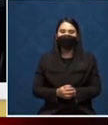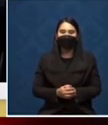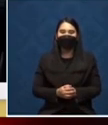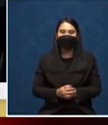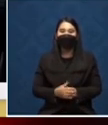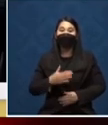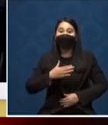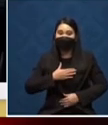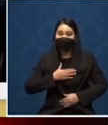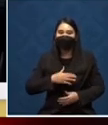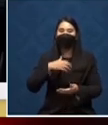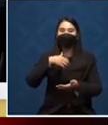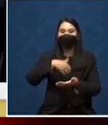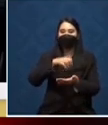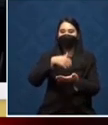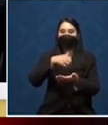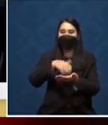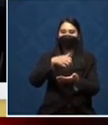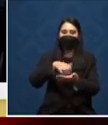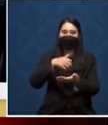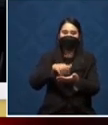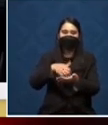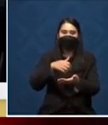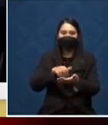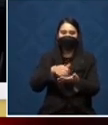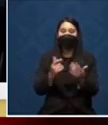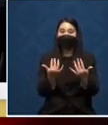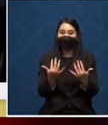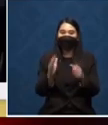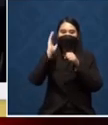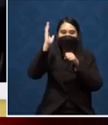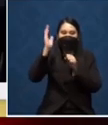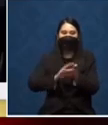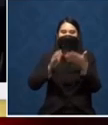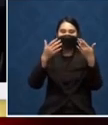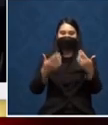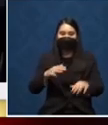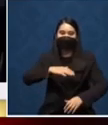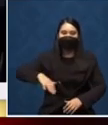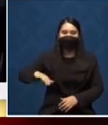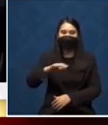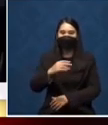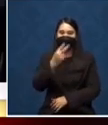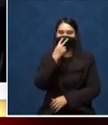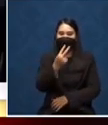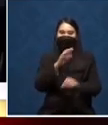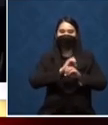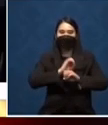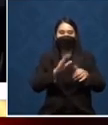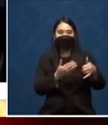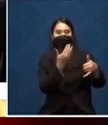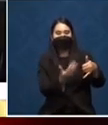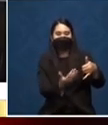เราจะมาชี้ให้เห็นหลังจากที่เราอภิปรายเสร็จแล้วเนี่ยทุกคนจะเห็นตัวตนของค